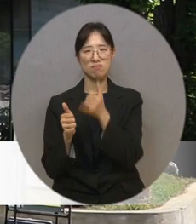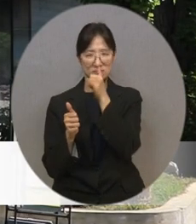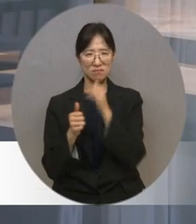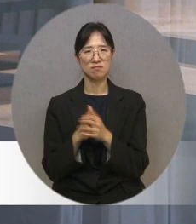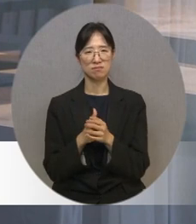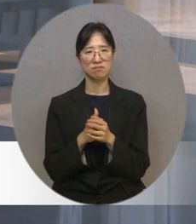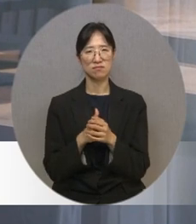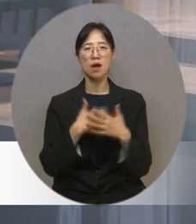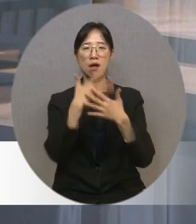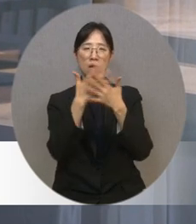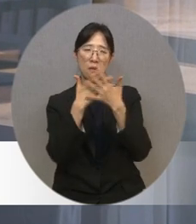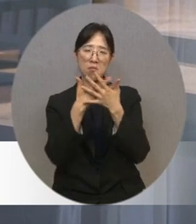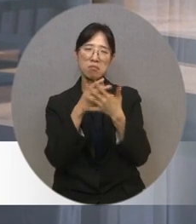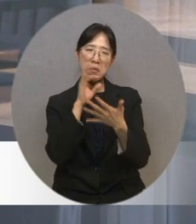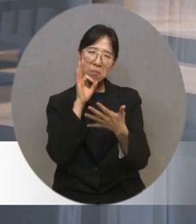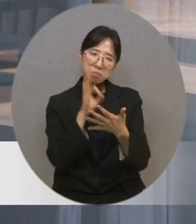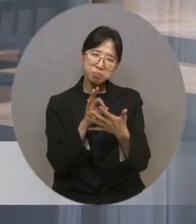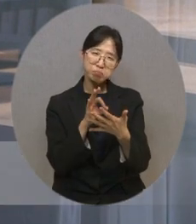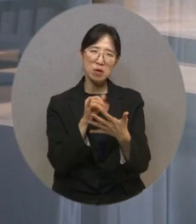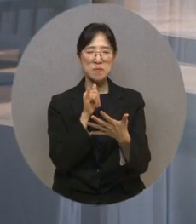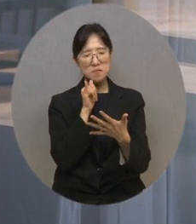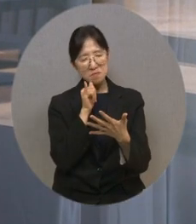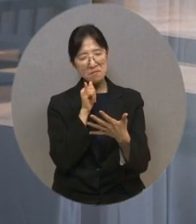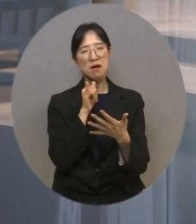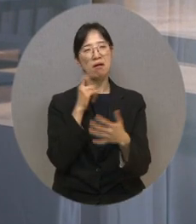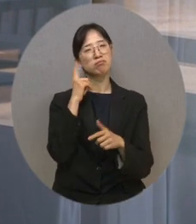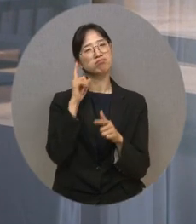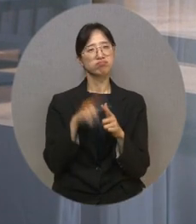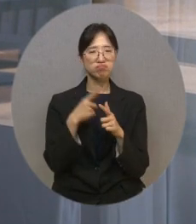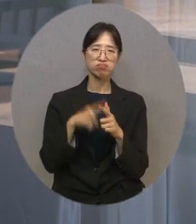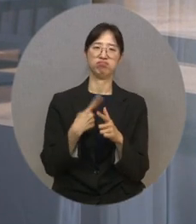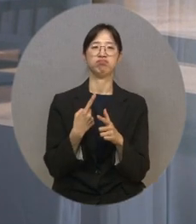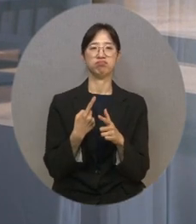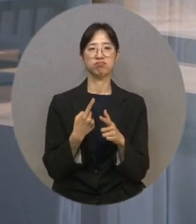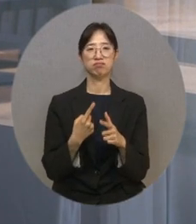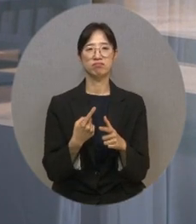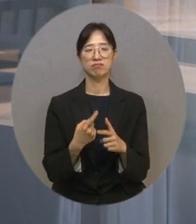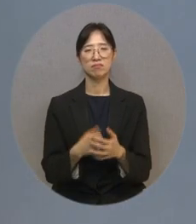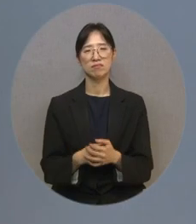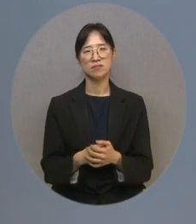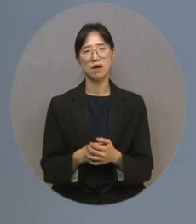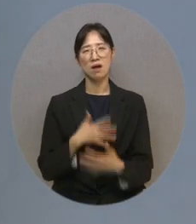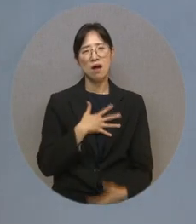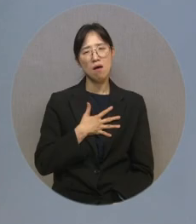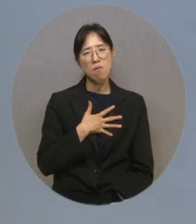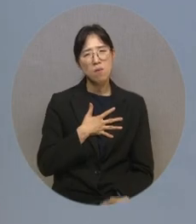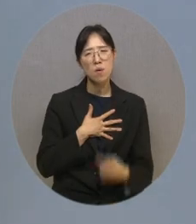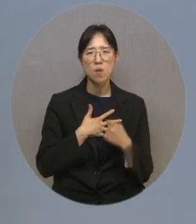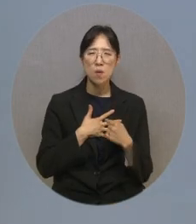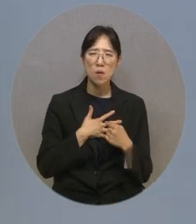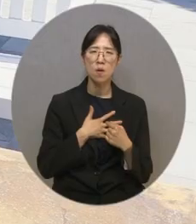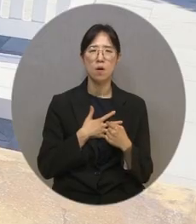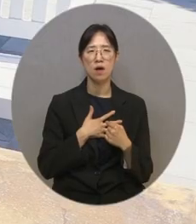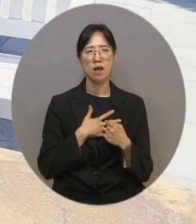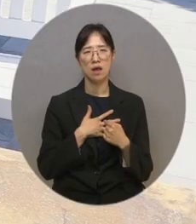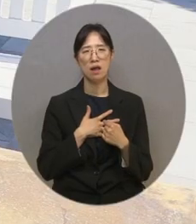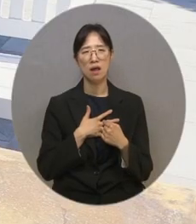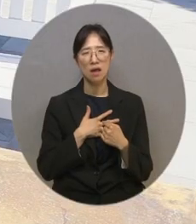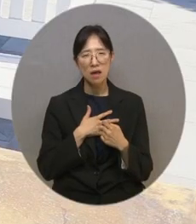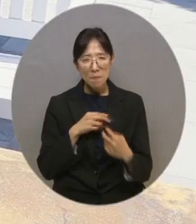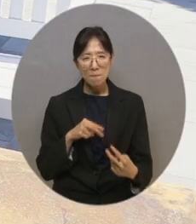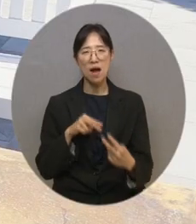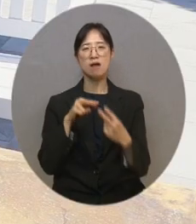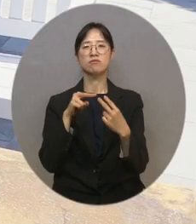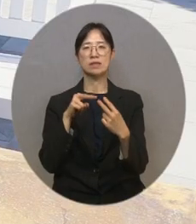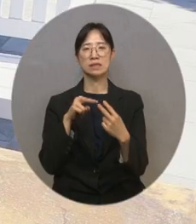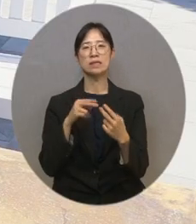그저 영상 매체에 빠져 시간을 보내는 일이 일상이 돼버렸고 이 희미한 감정들을 마주하는